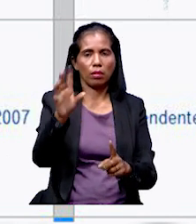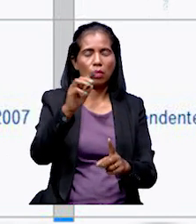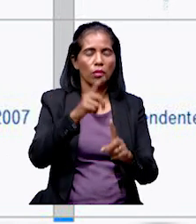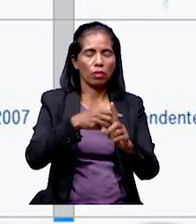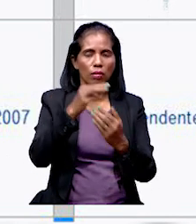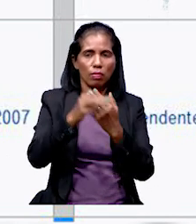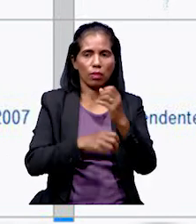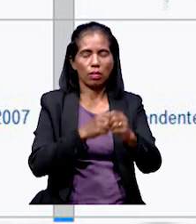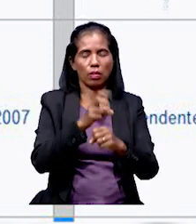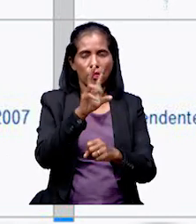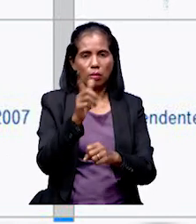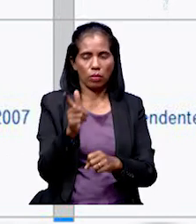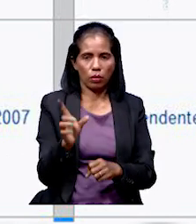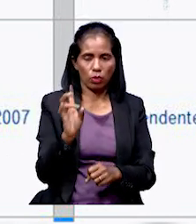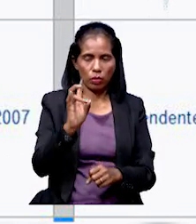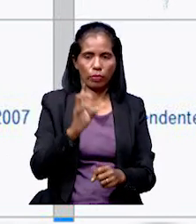hitu.